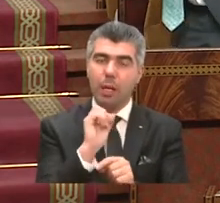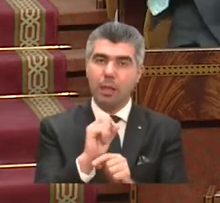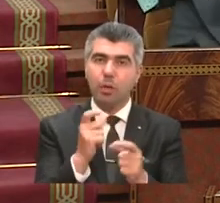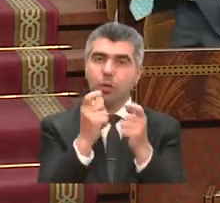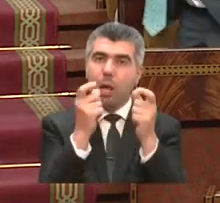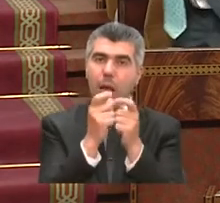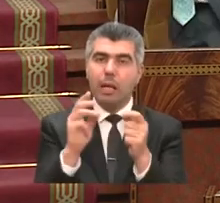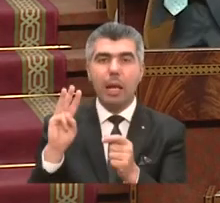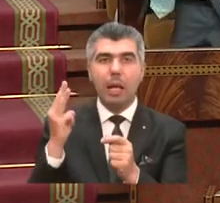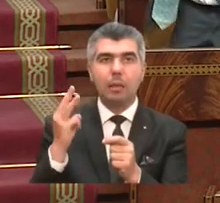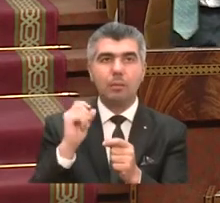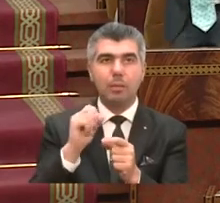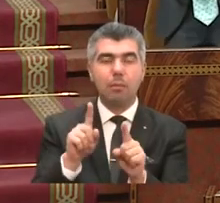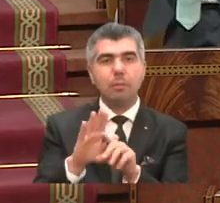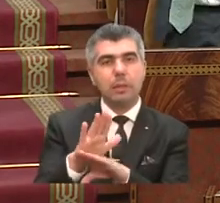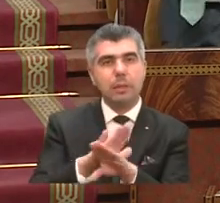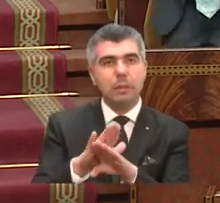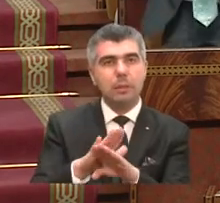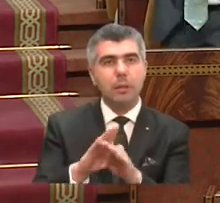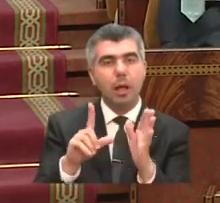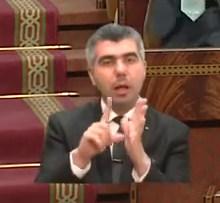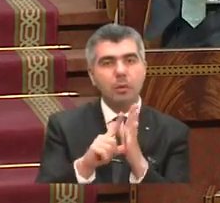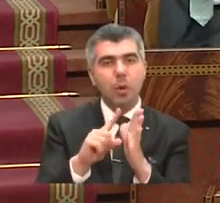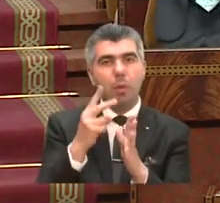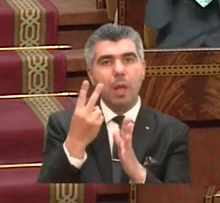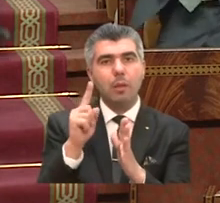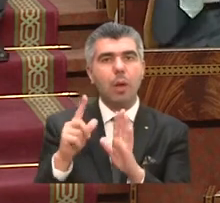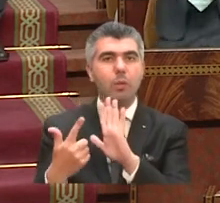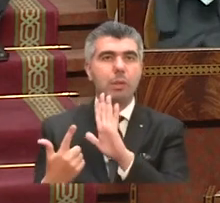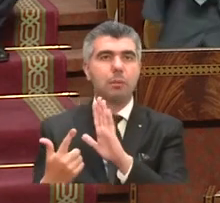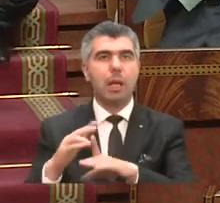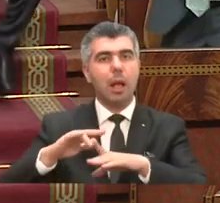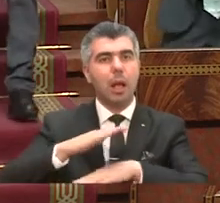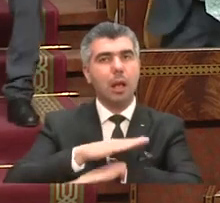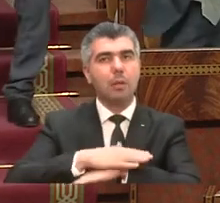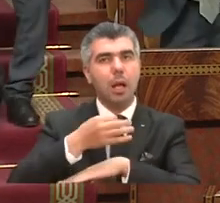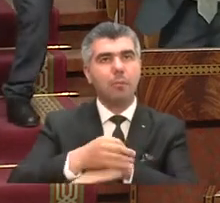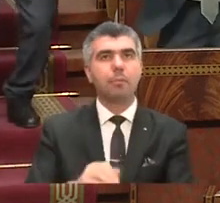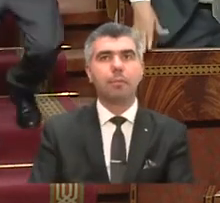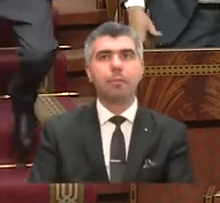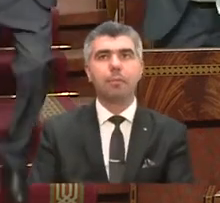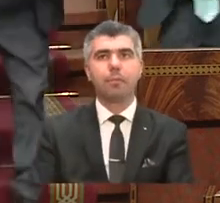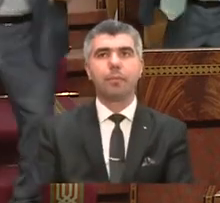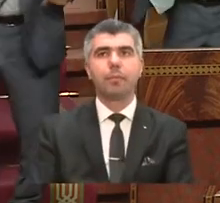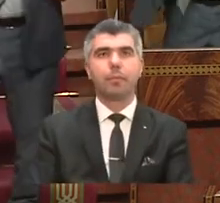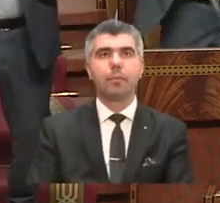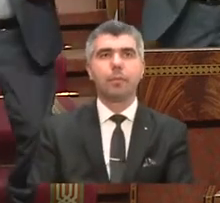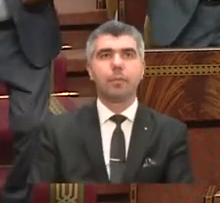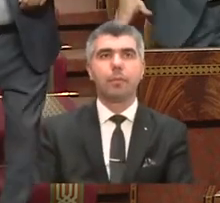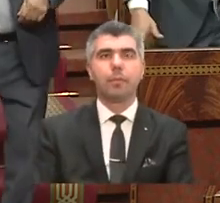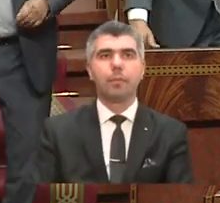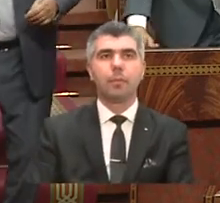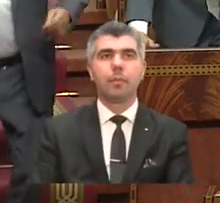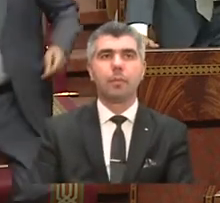الاسامير كيلتمس تطبيق الماده 271، وهذا الشيء اللي صالح السيده. راه هو